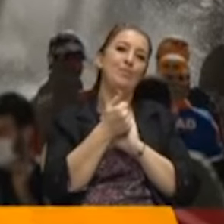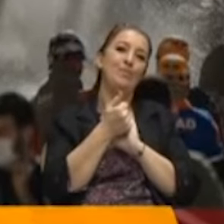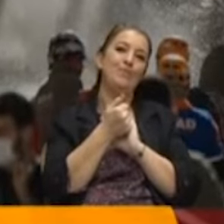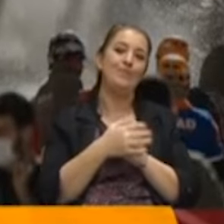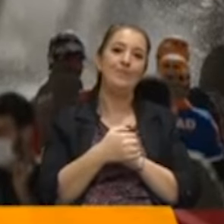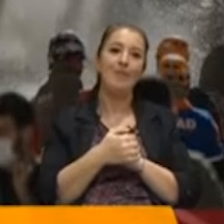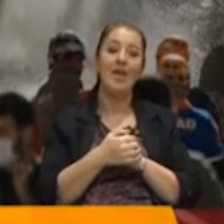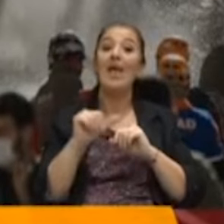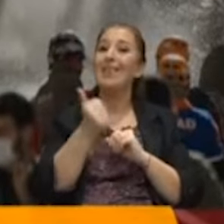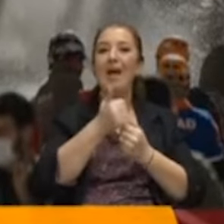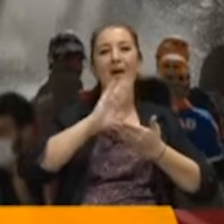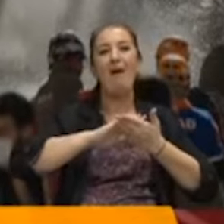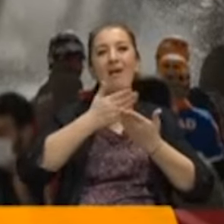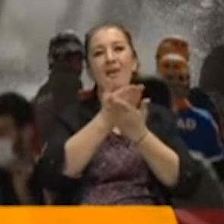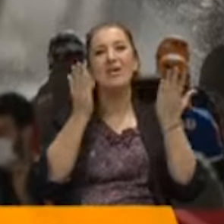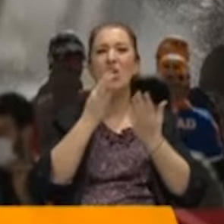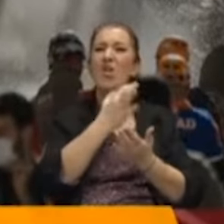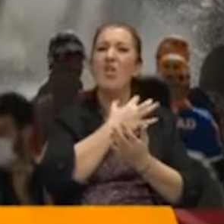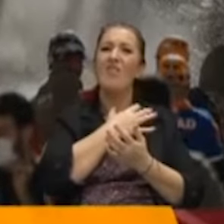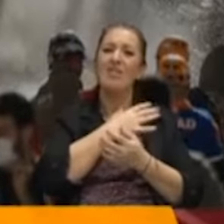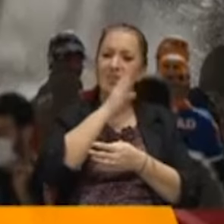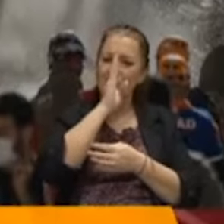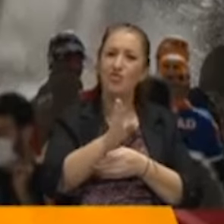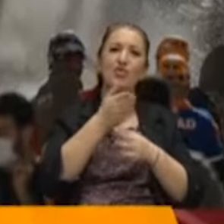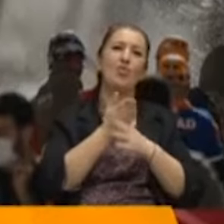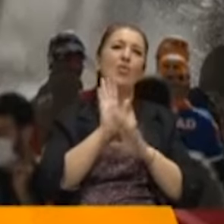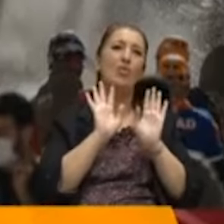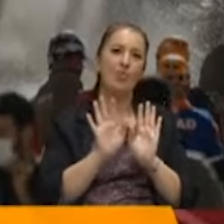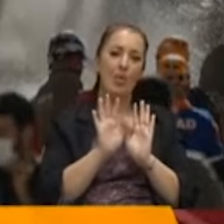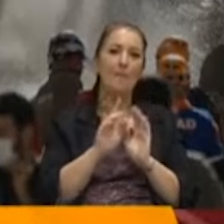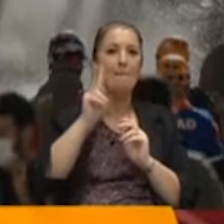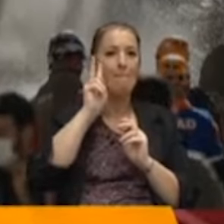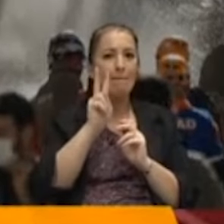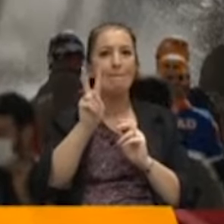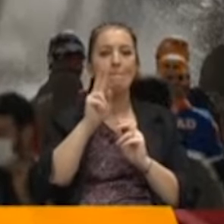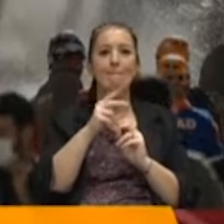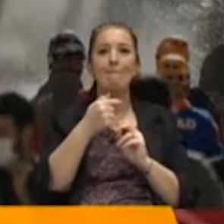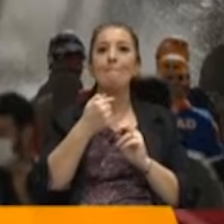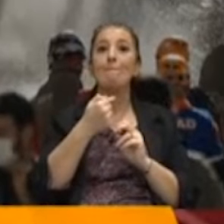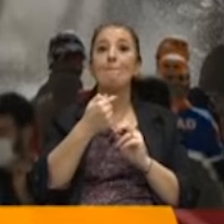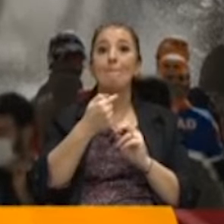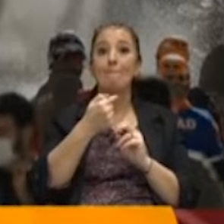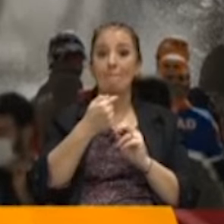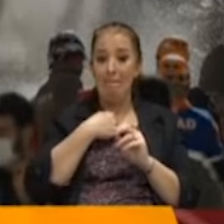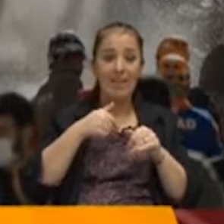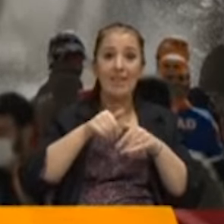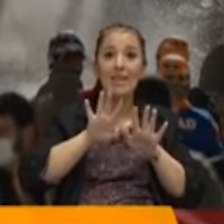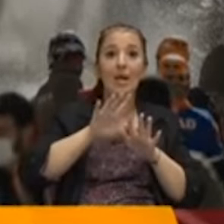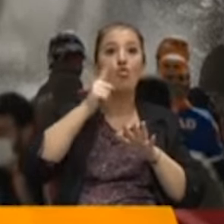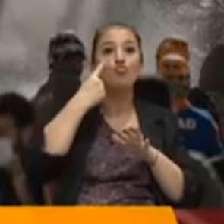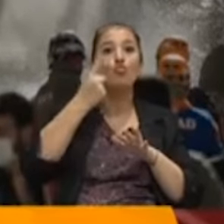arkadaşlar, eğri oturacağız, doğru konuşacağız. Bakın, ben değil, Cumhurbaşkanlığı açıklıyor. Diyor